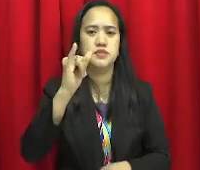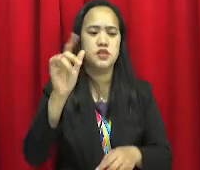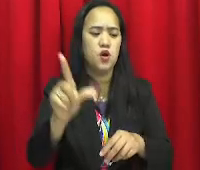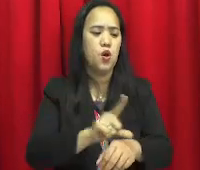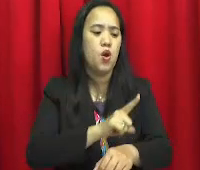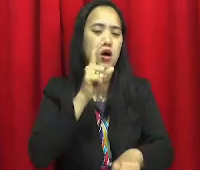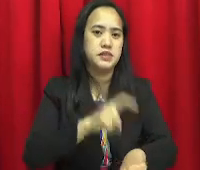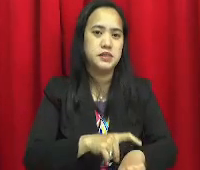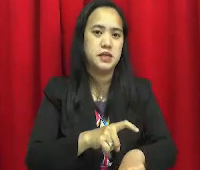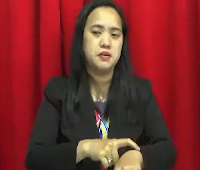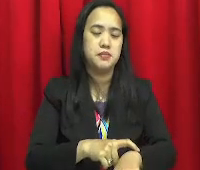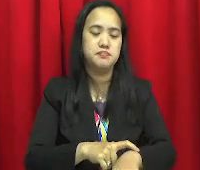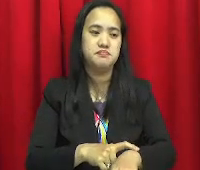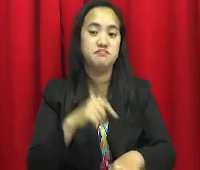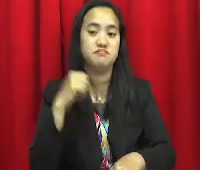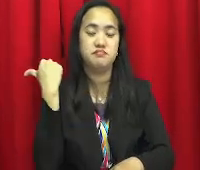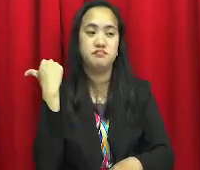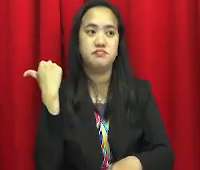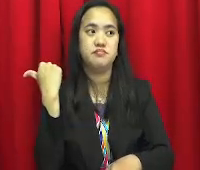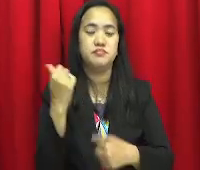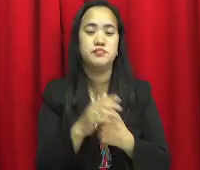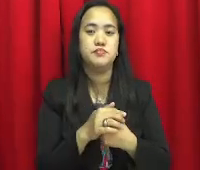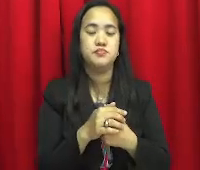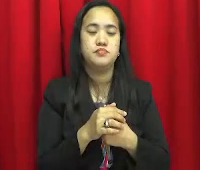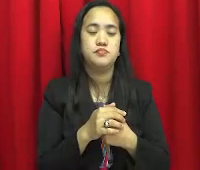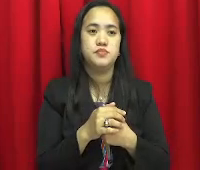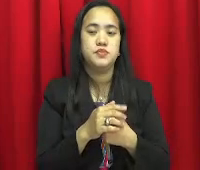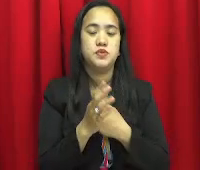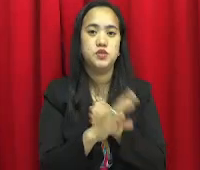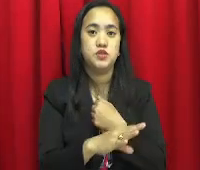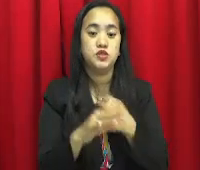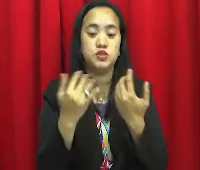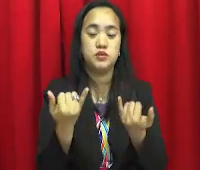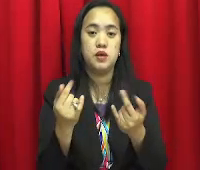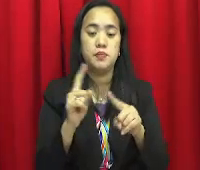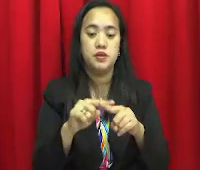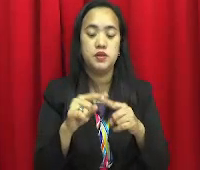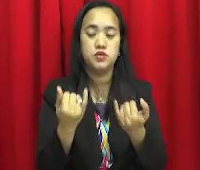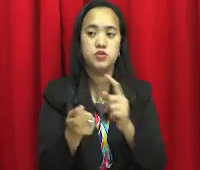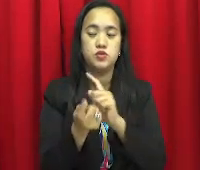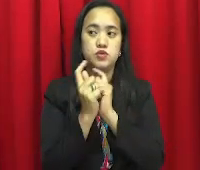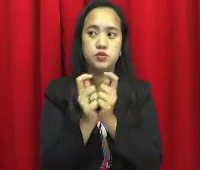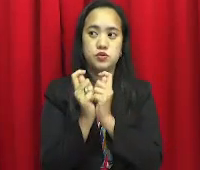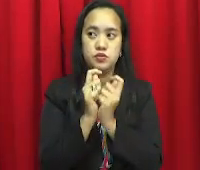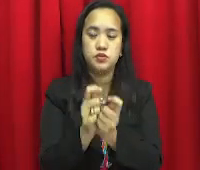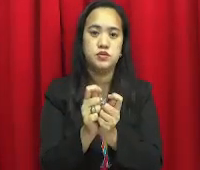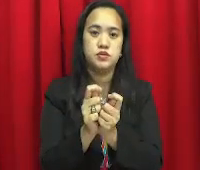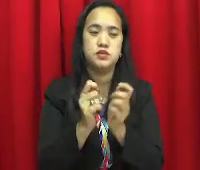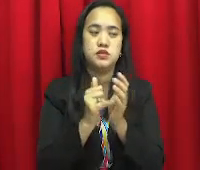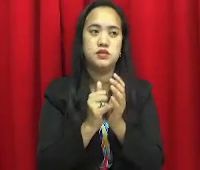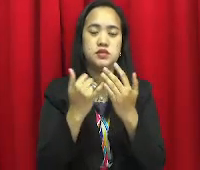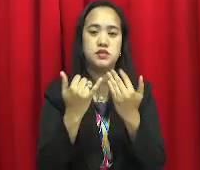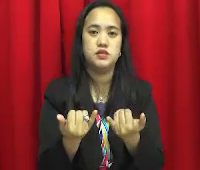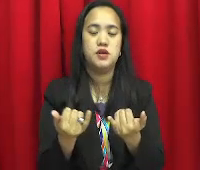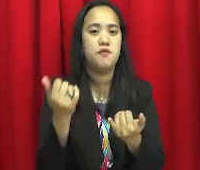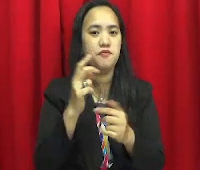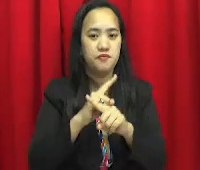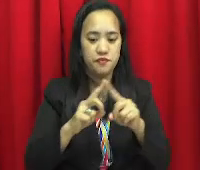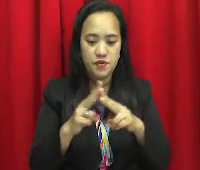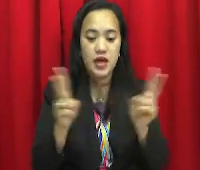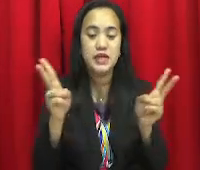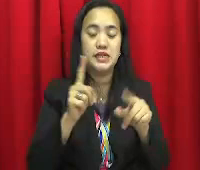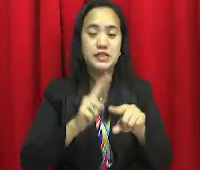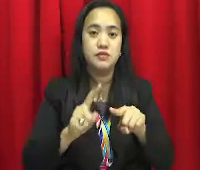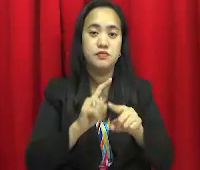ibang bansa. Pero nag-quit siya. Ayun, dito na siya. Kasama niya pamilya niya. Opo. Iba talaga pagkasama mong pamilya. Oh yeah, I'm telling you. Alam